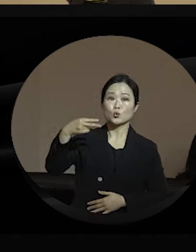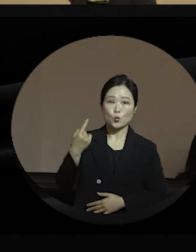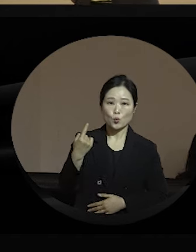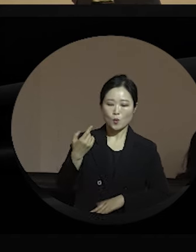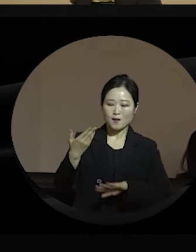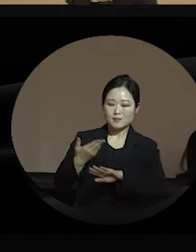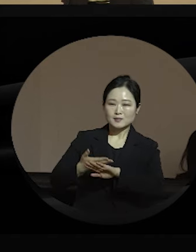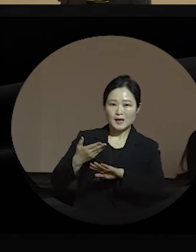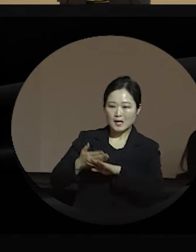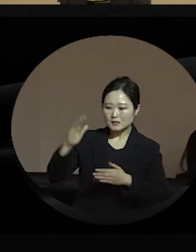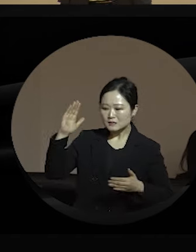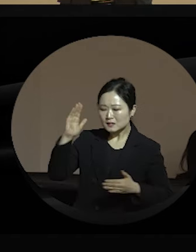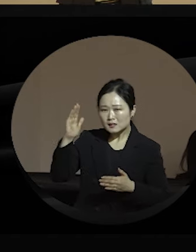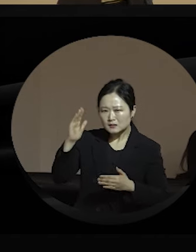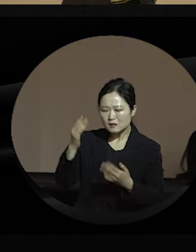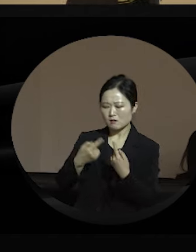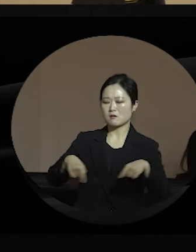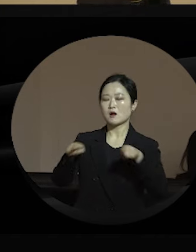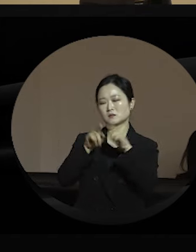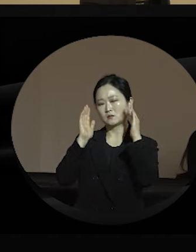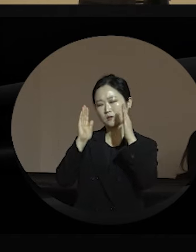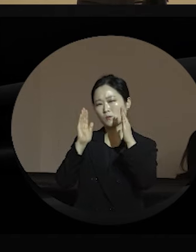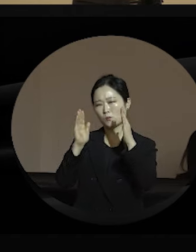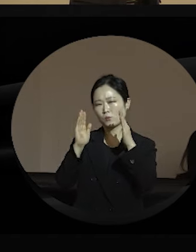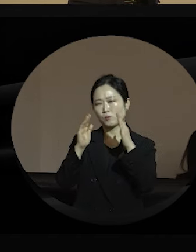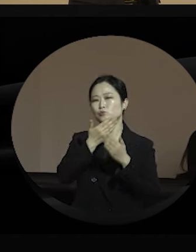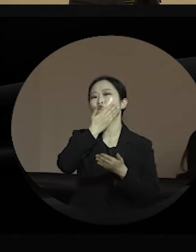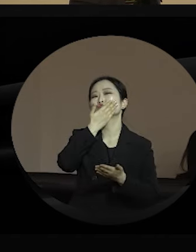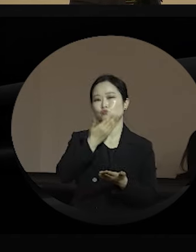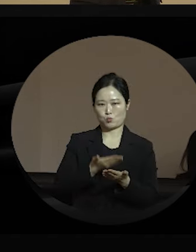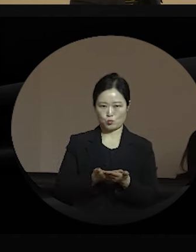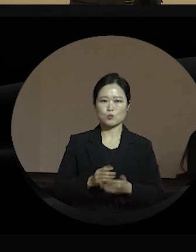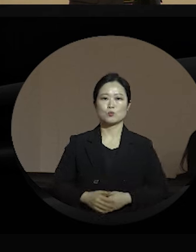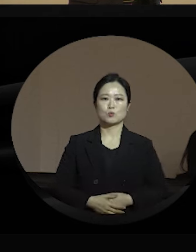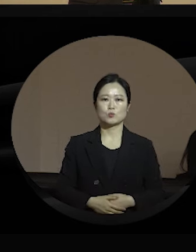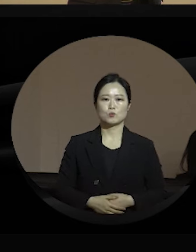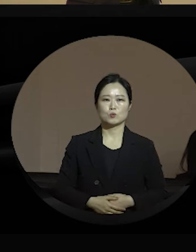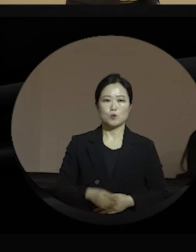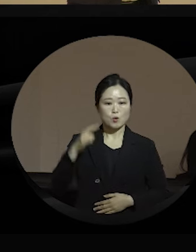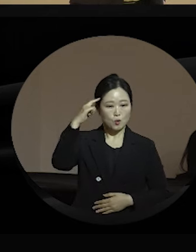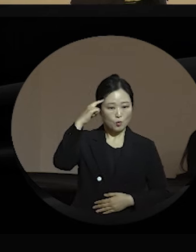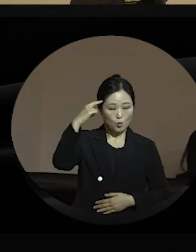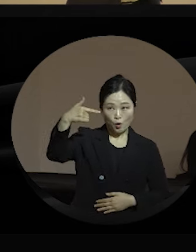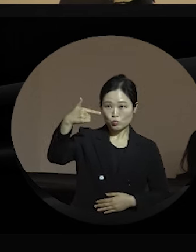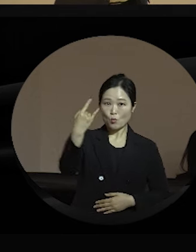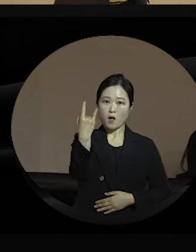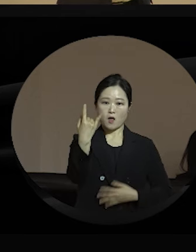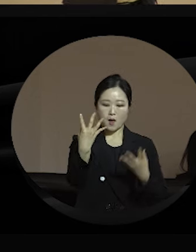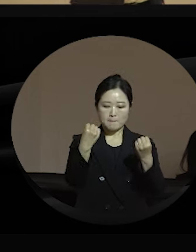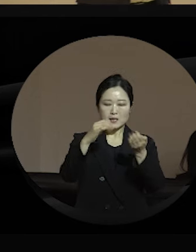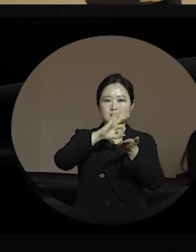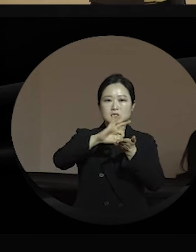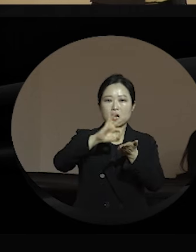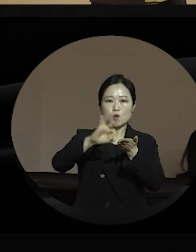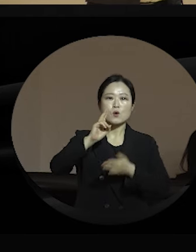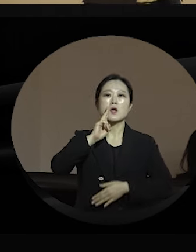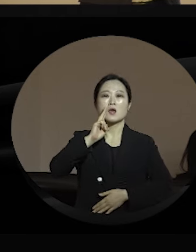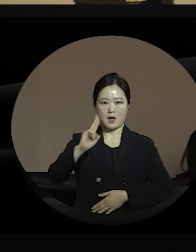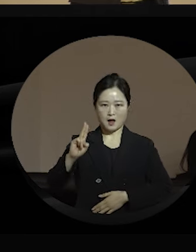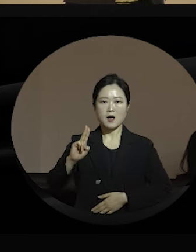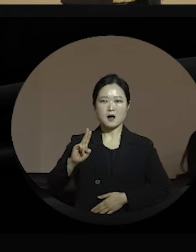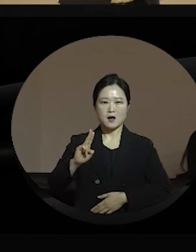같이 학습하는 것들은 여전히 유효해요. 굉장히 뇌를 많이 쓰게 돼 있어요. 자율성, 어느 장난감을 갖고 놀까? 이걸 결정하는